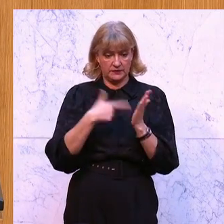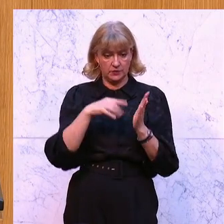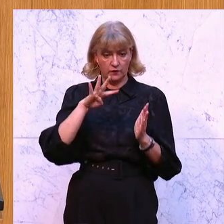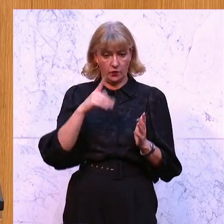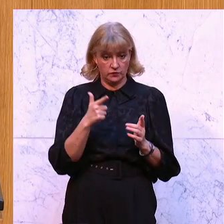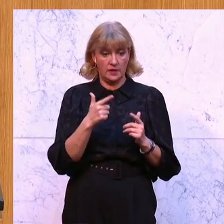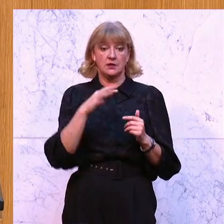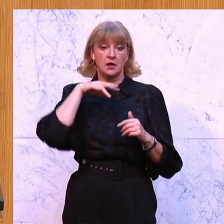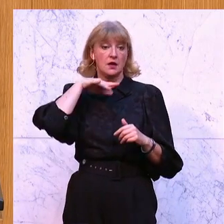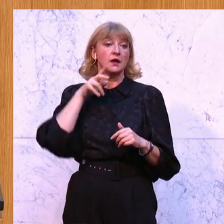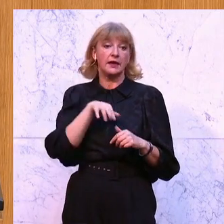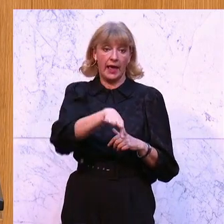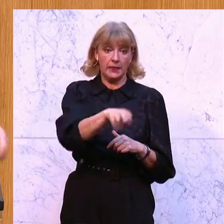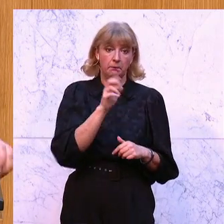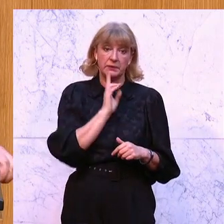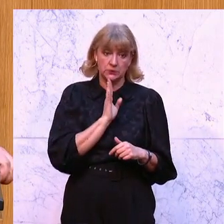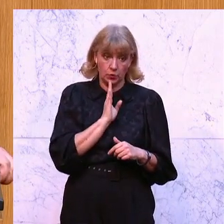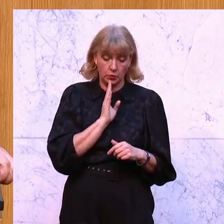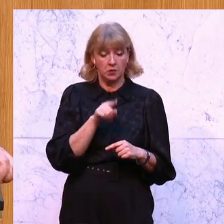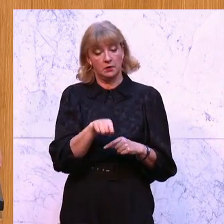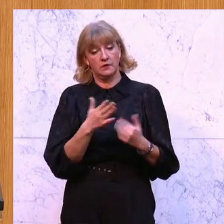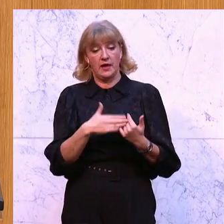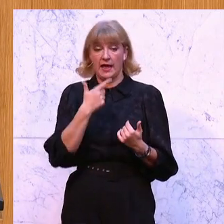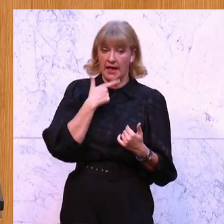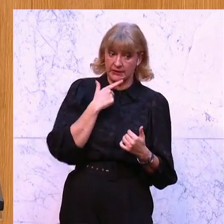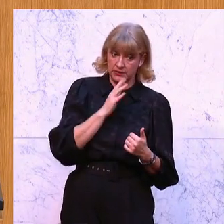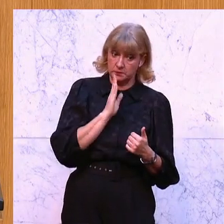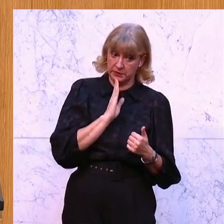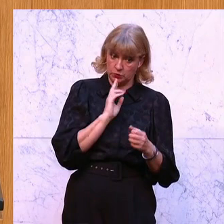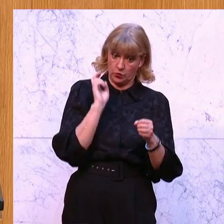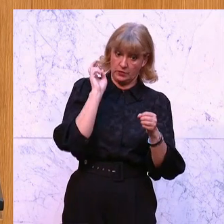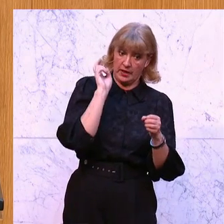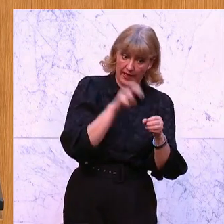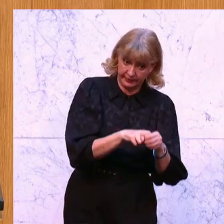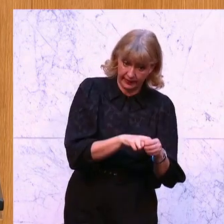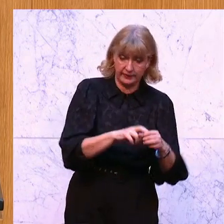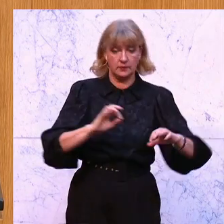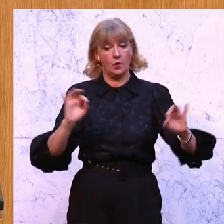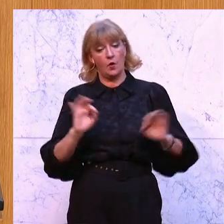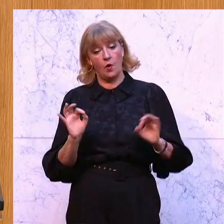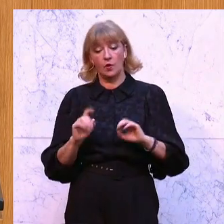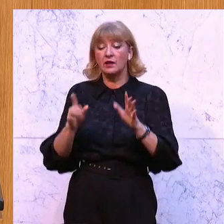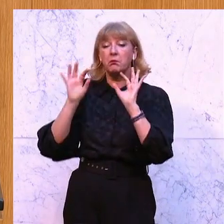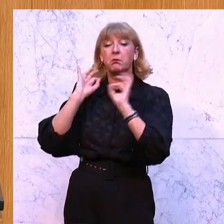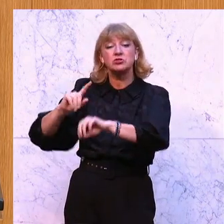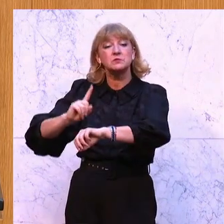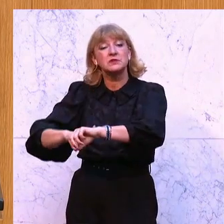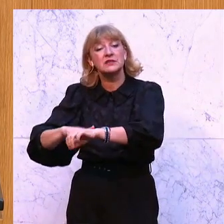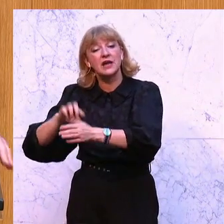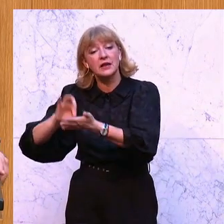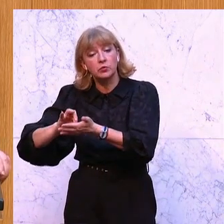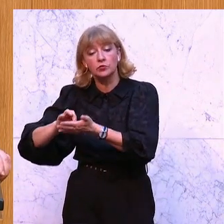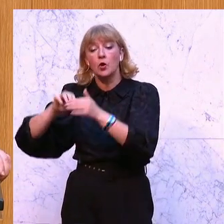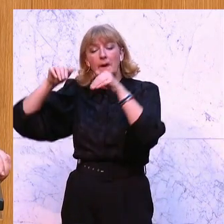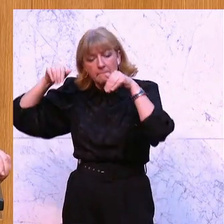in Pension gehen und dabei entweder die Alterspension antreten oder zu einem bestimmten Zeitpunkt in Pension